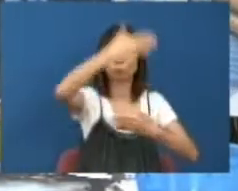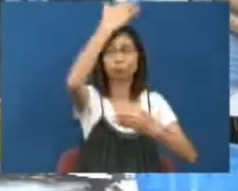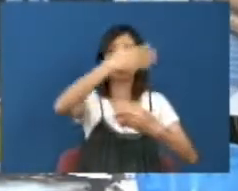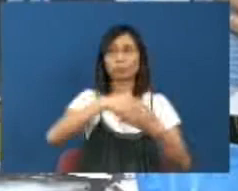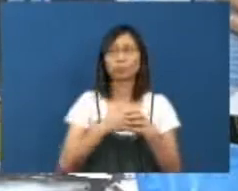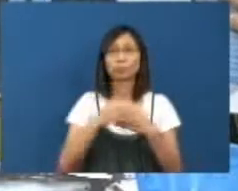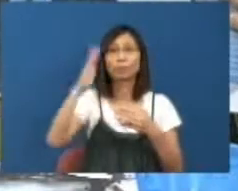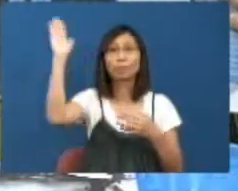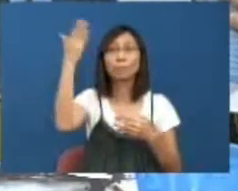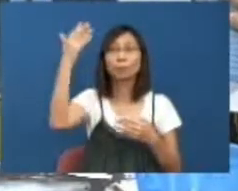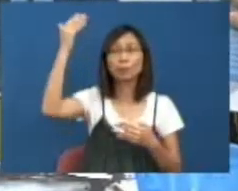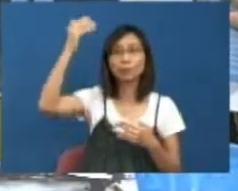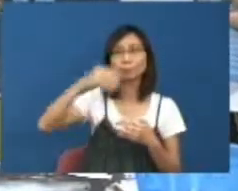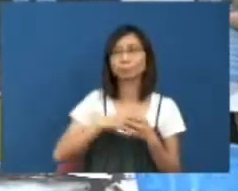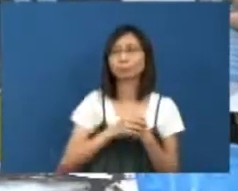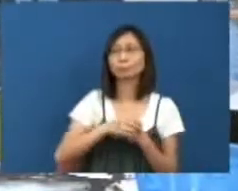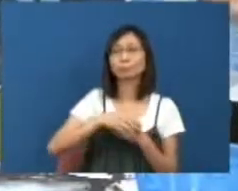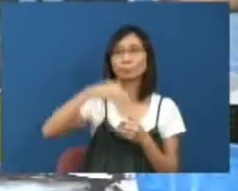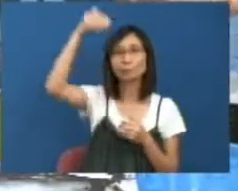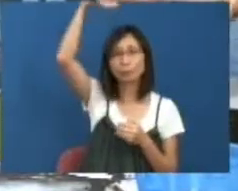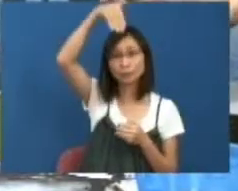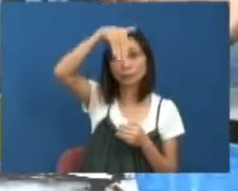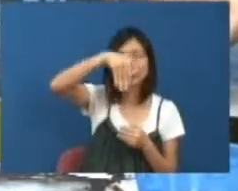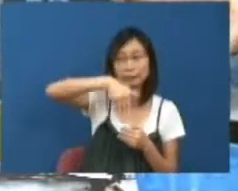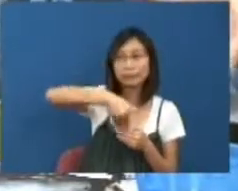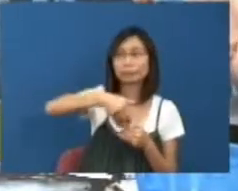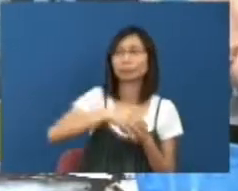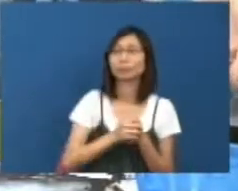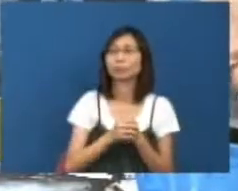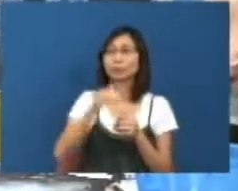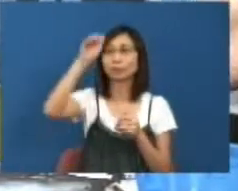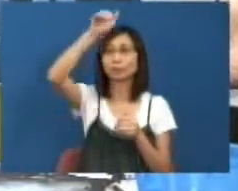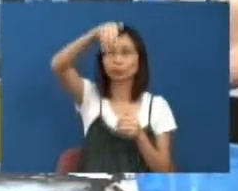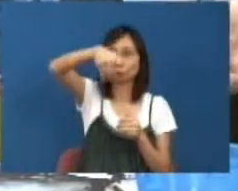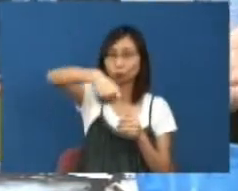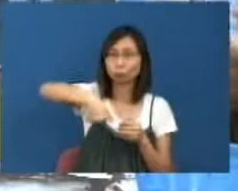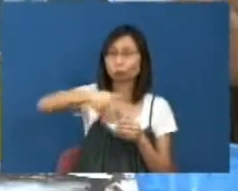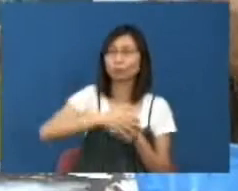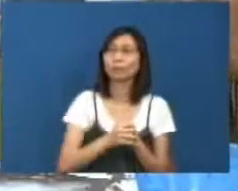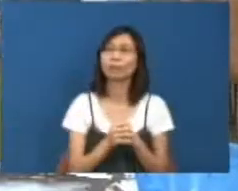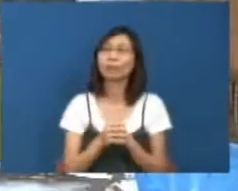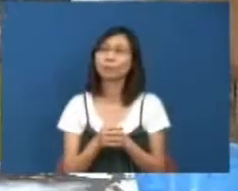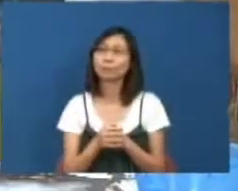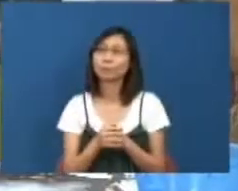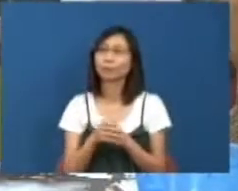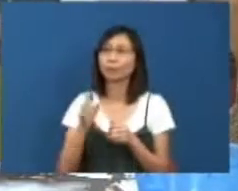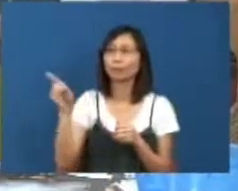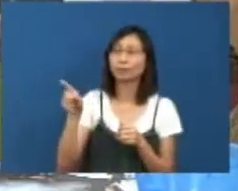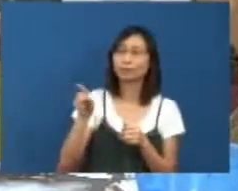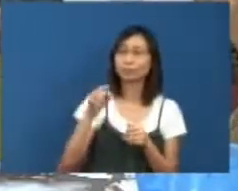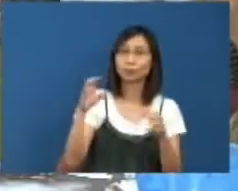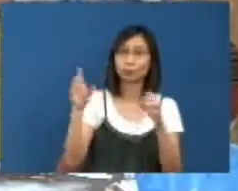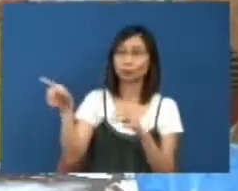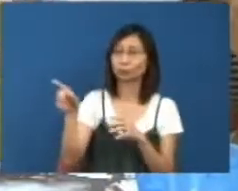就接入去嗰個隔火層嘅地方。 佢係即係鵝蛋 concave 啊， 係啦，你喺依張咁嘅